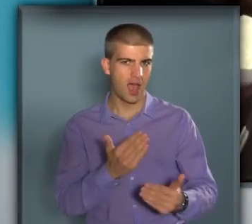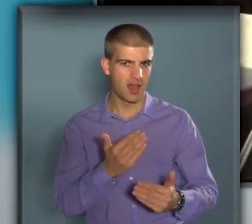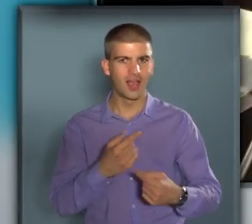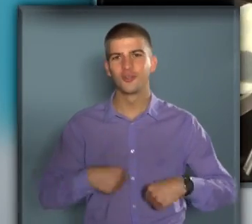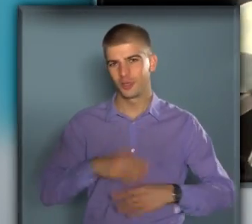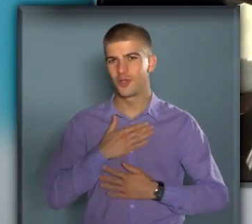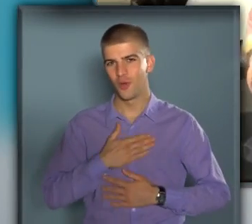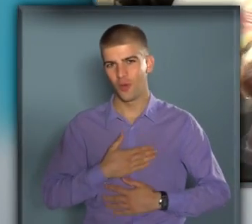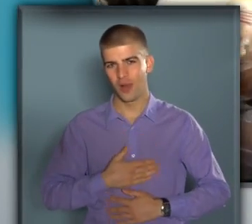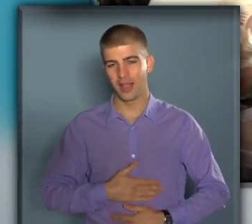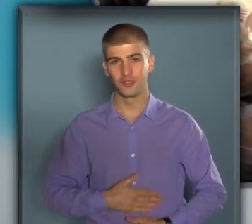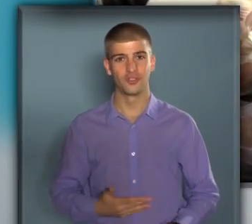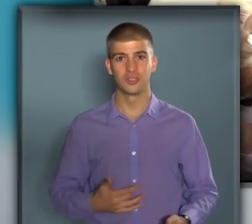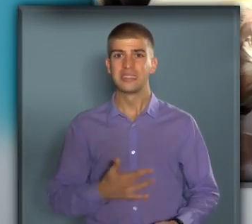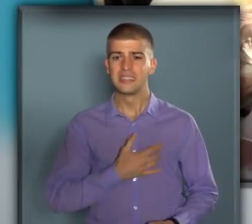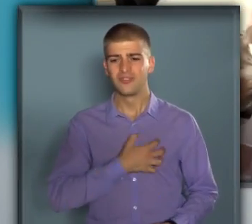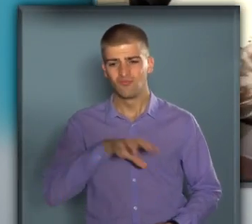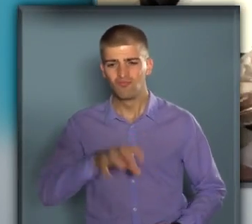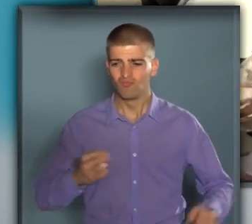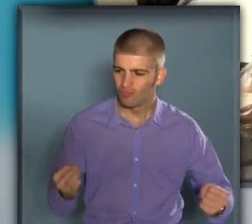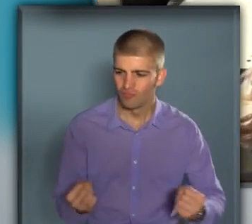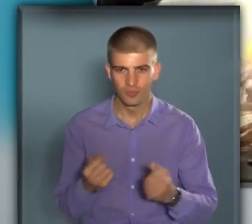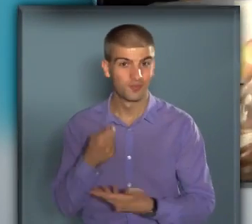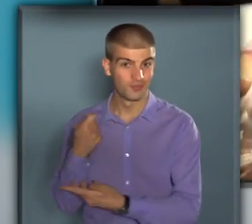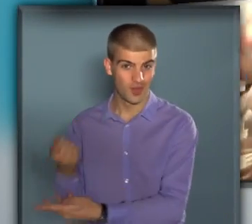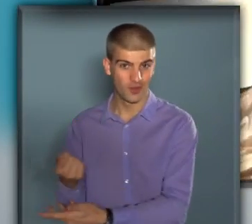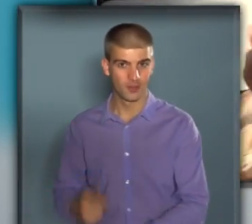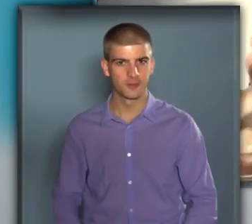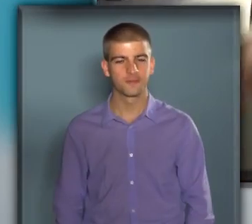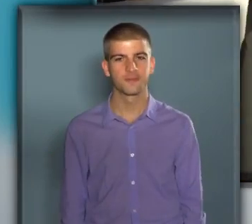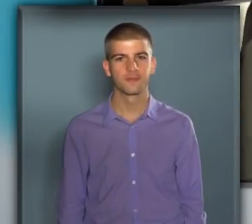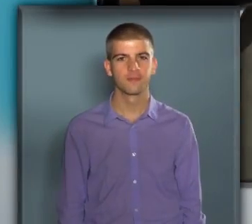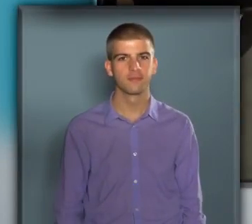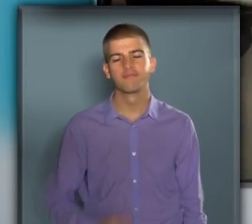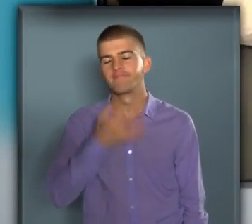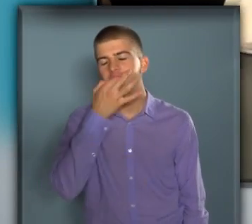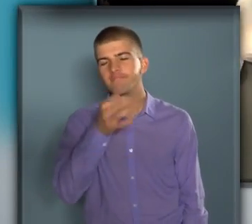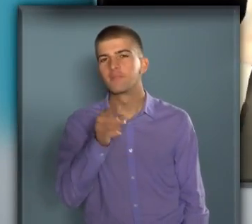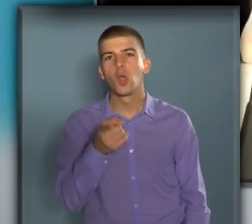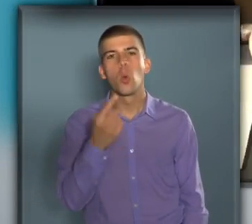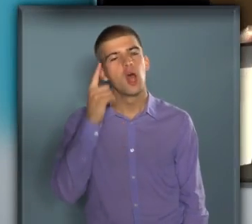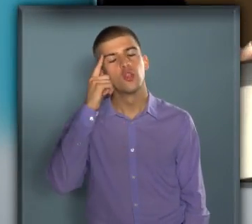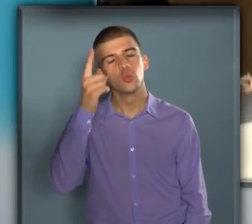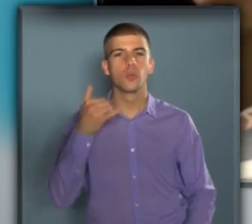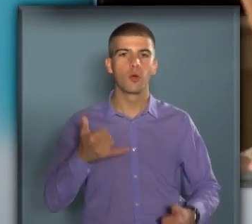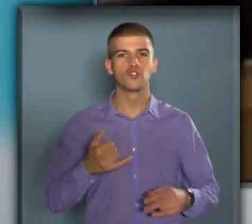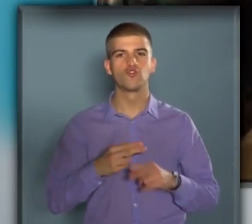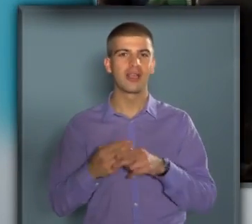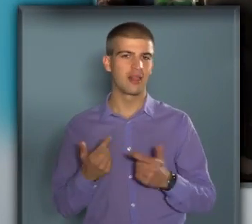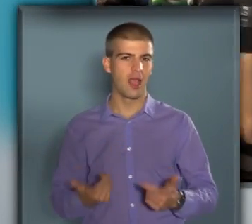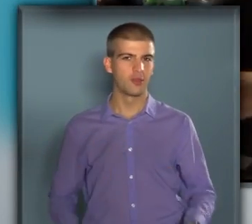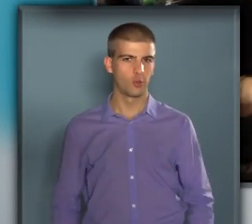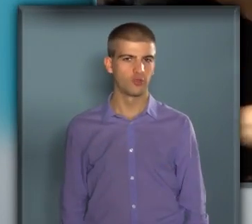érte. És ez nagyon jól esik nekünk, mert szívvel lélek adtuk mi is. Hogyan értesültek arról, hogy itt segíteni lehet? A